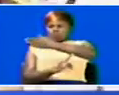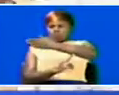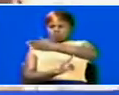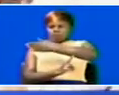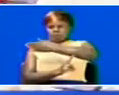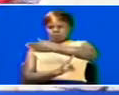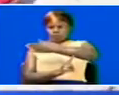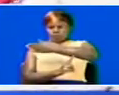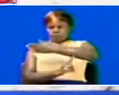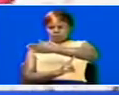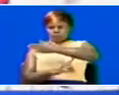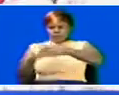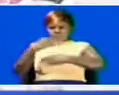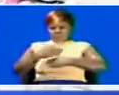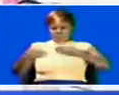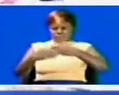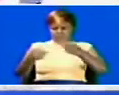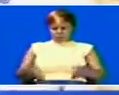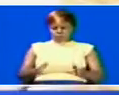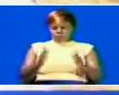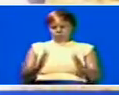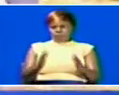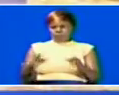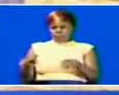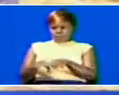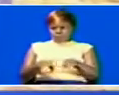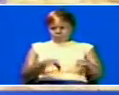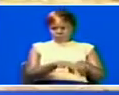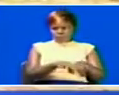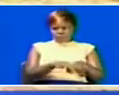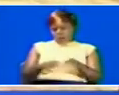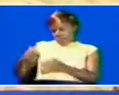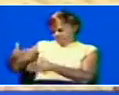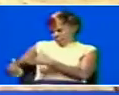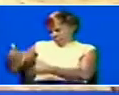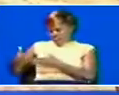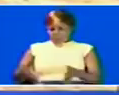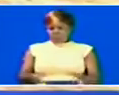Ishimbuliwe, itengenezwe, yewe karabati, itengenezwe kando kando ya barabara,